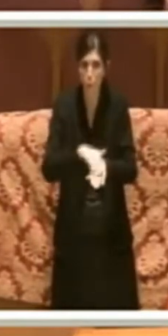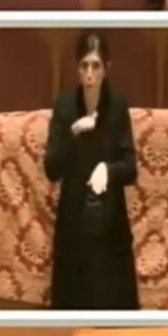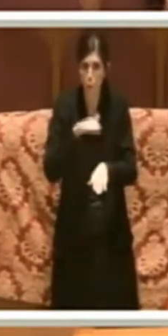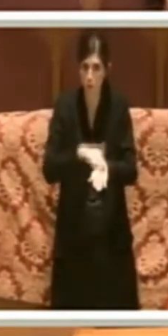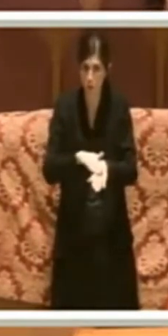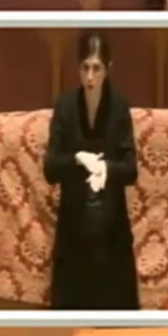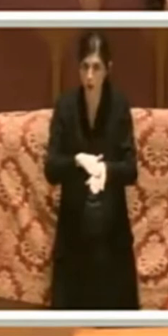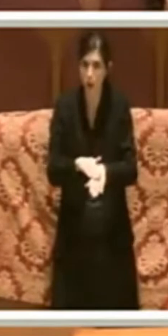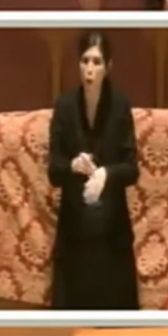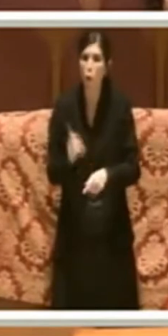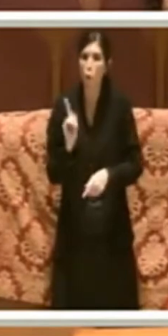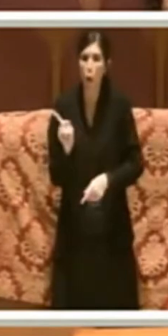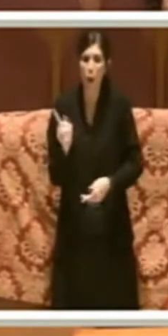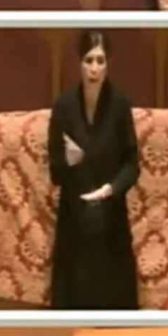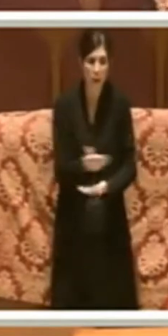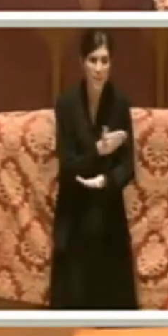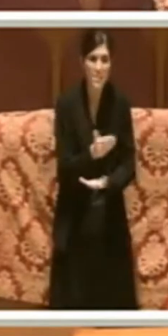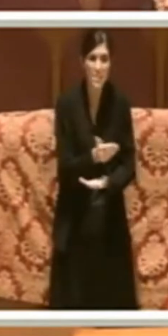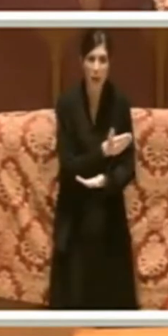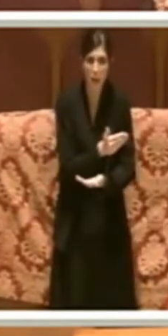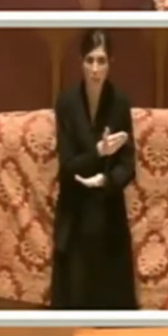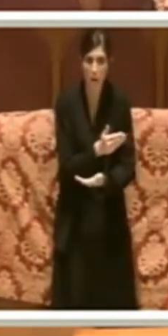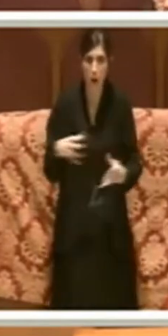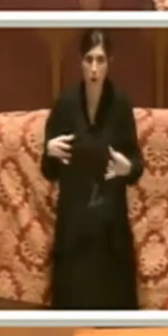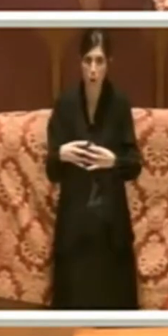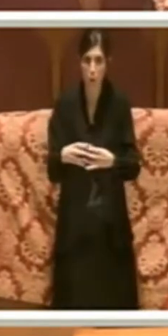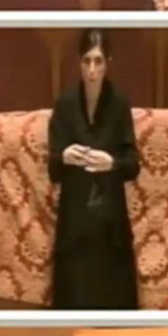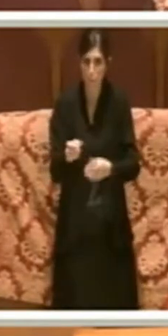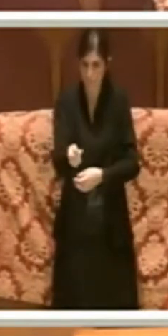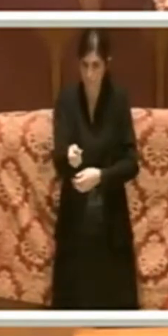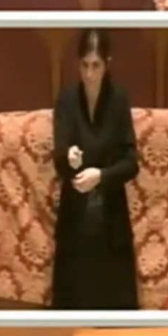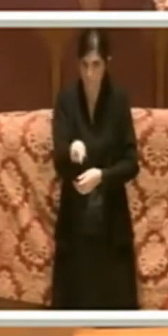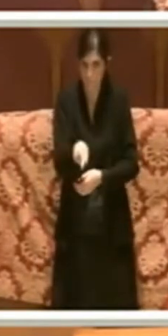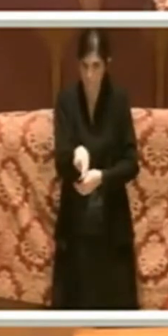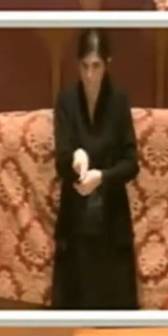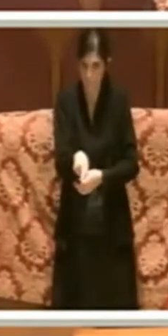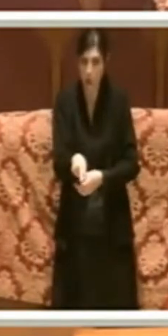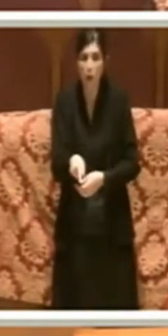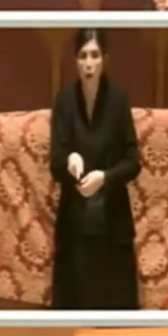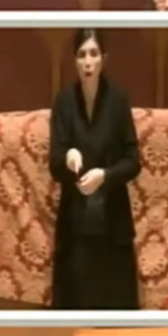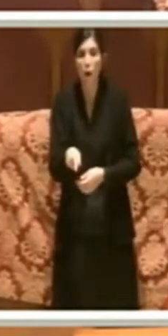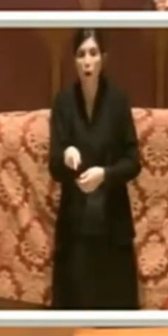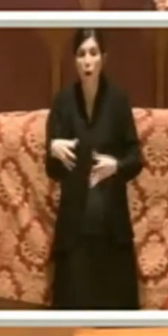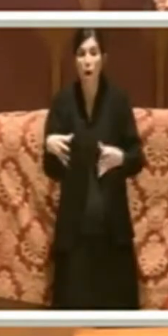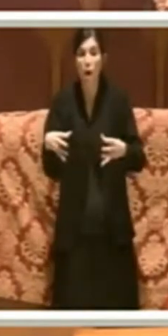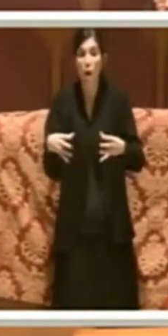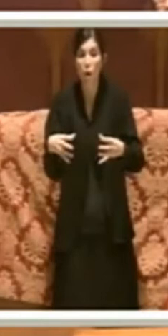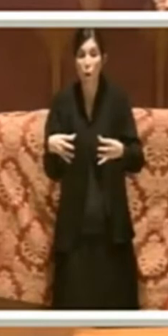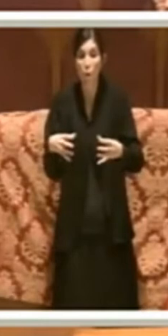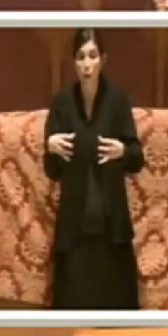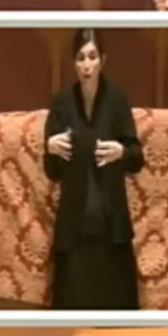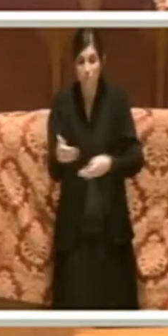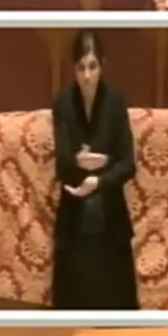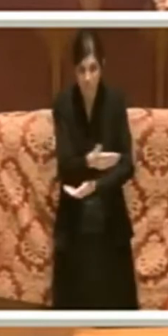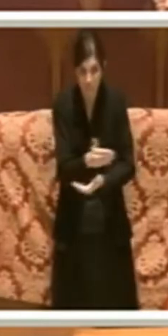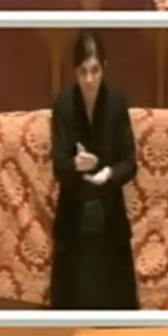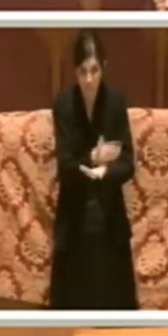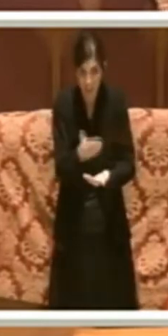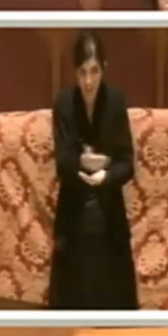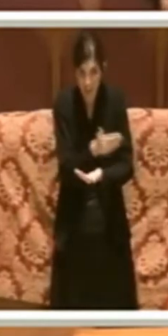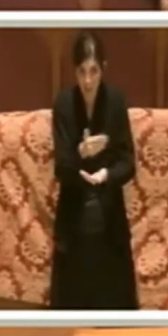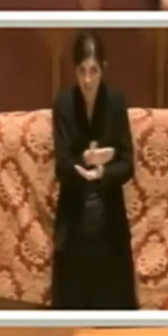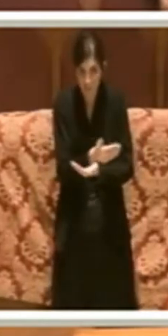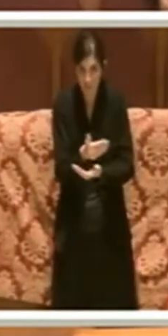consolidamento. Più è ampio, no, il valore della riserva di consolidamento, e ovviamente